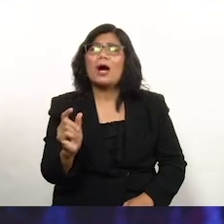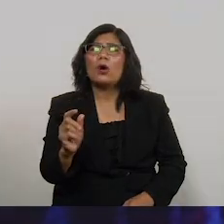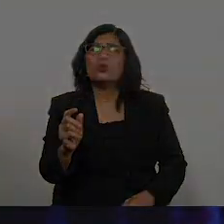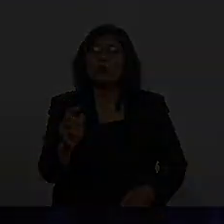tundukkan kepala